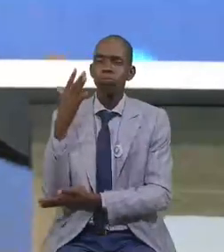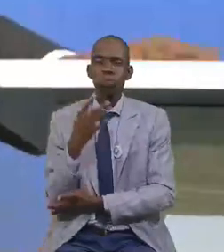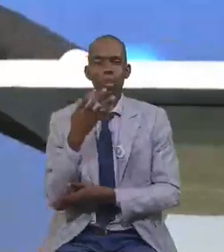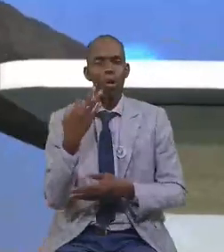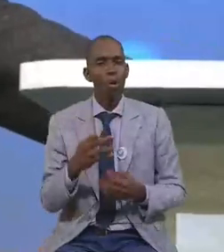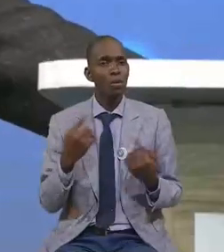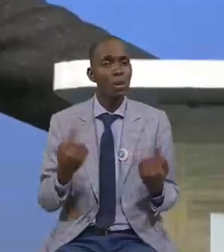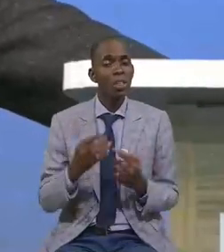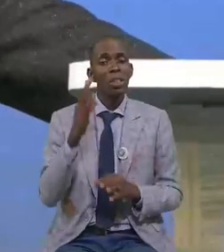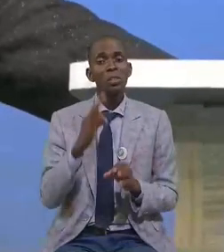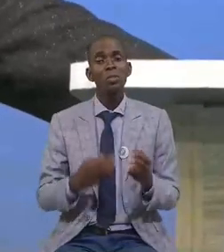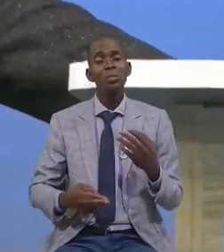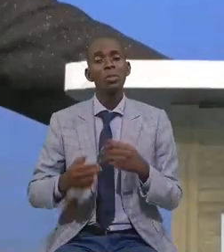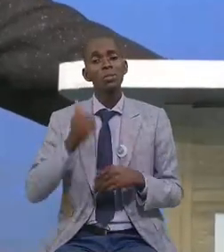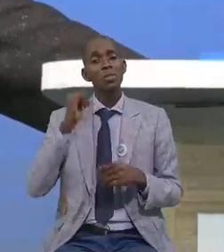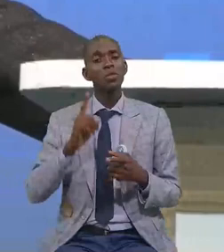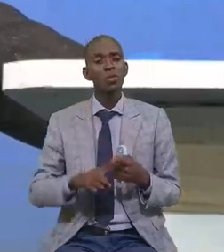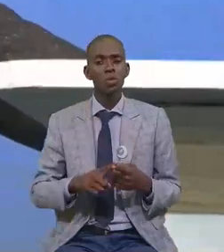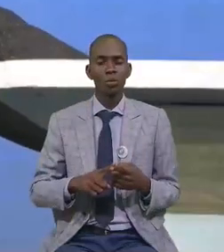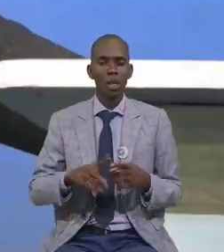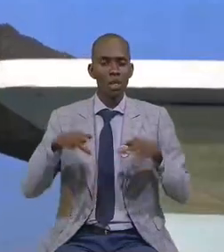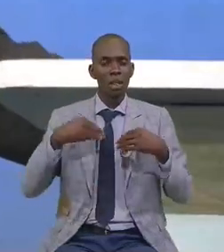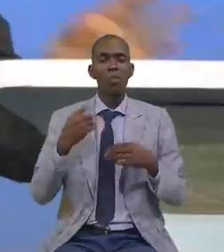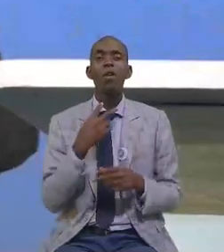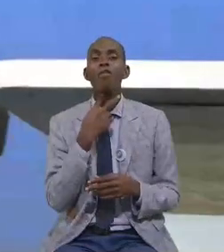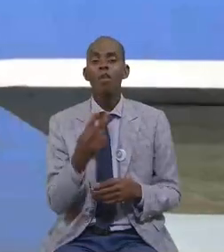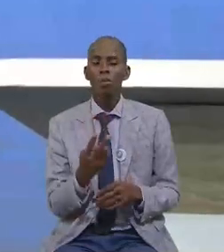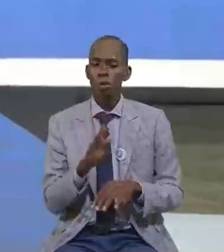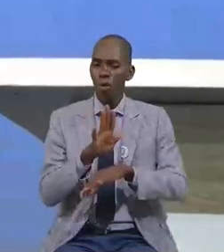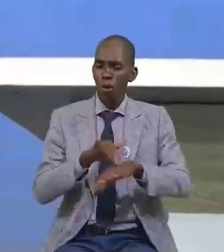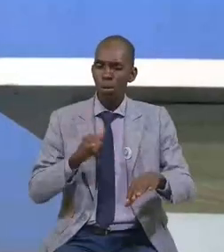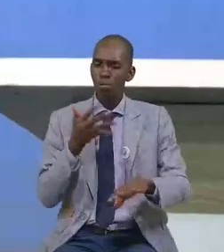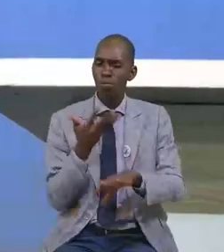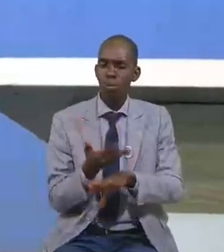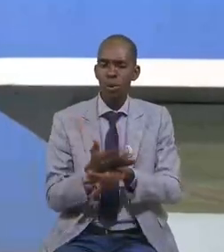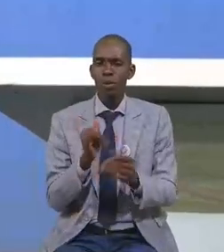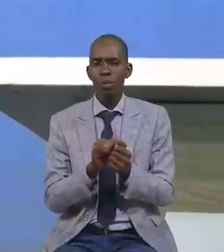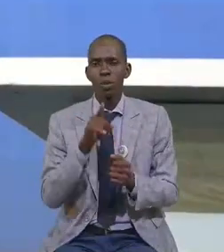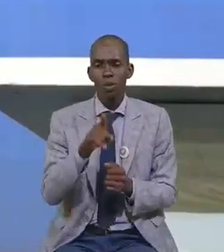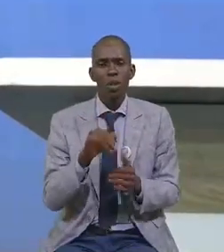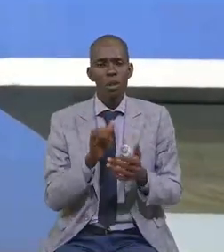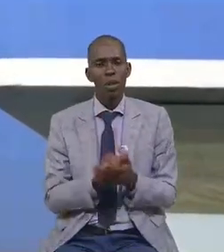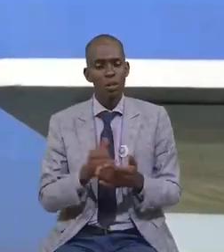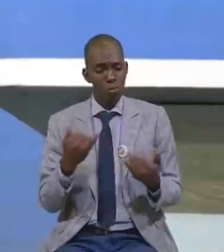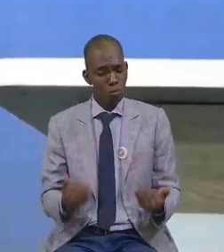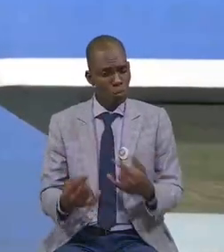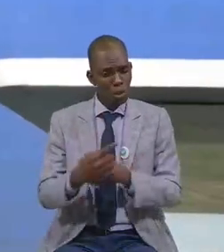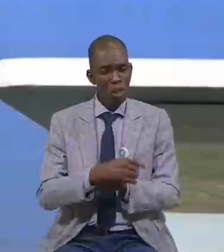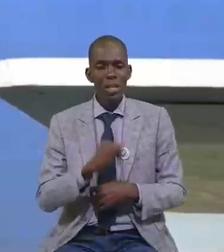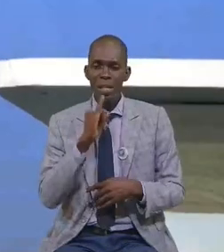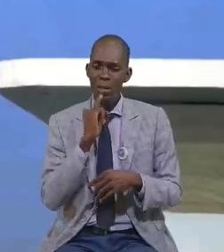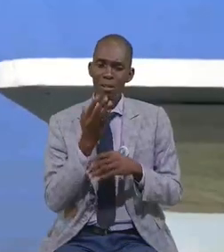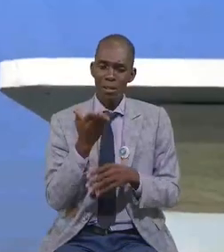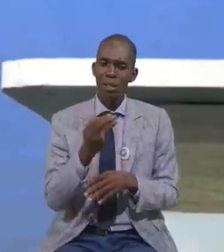désert du péché, si tu résistes à la voix qui t'appelle et qui supplie avec toi, aujourd'hui il y a le